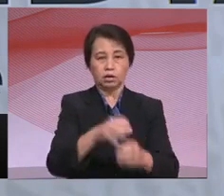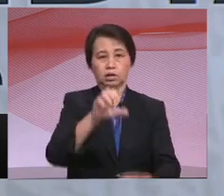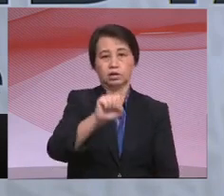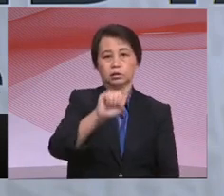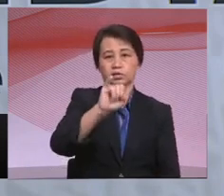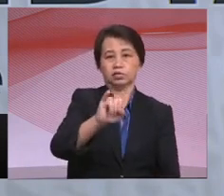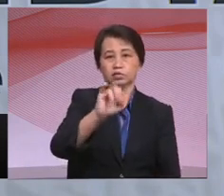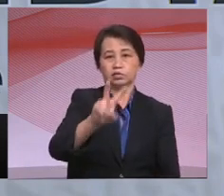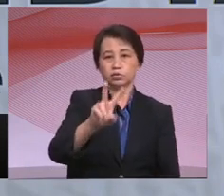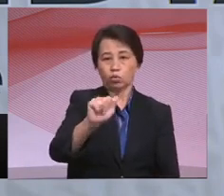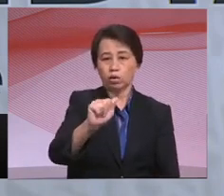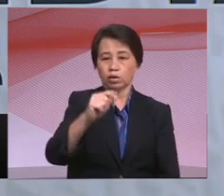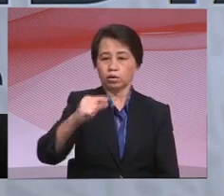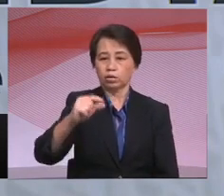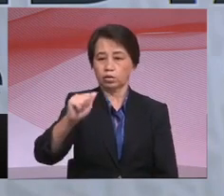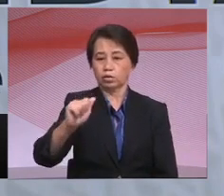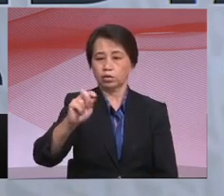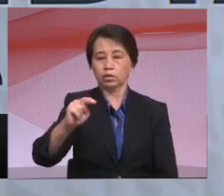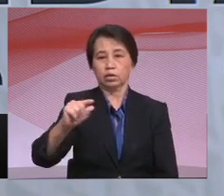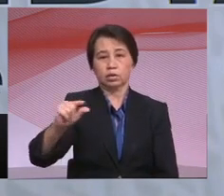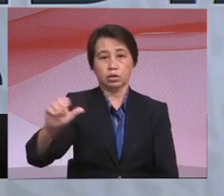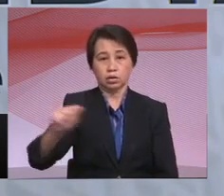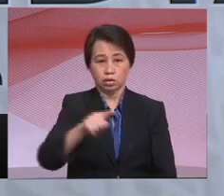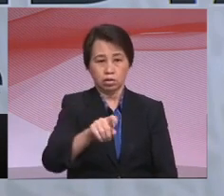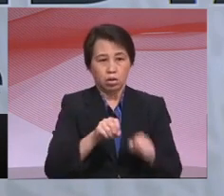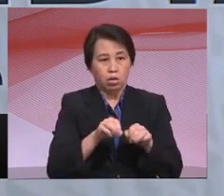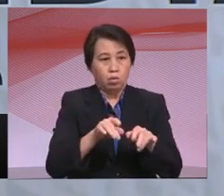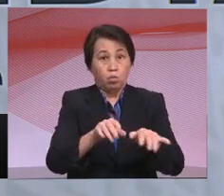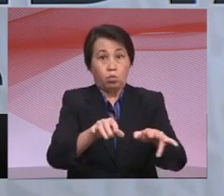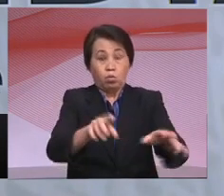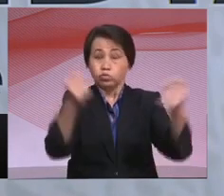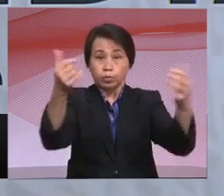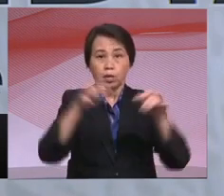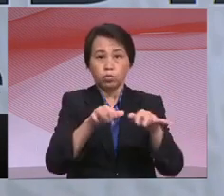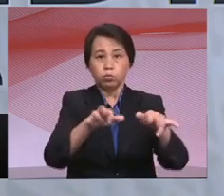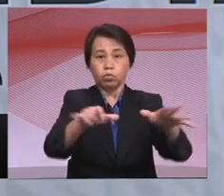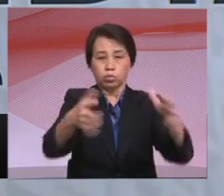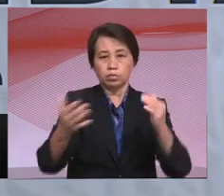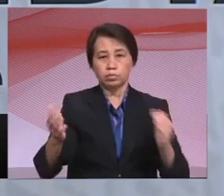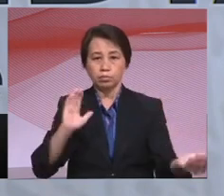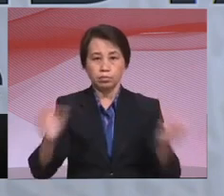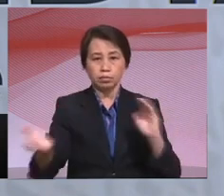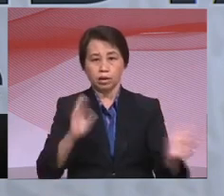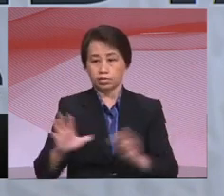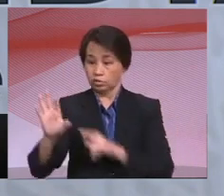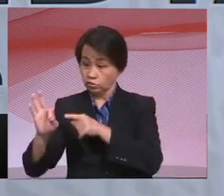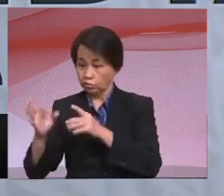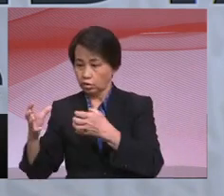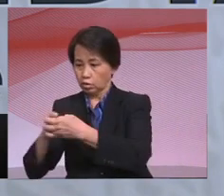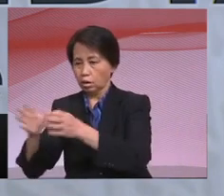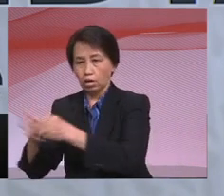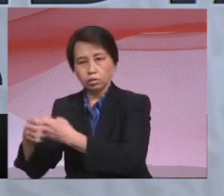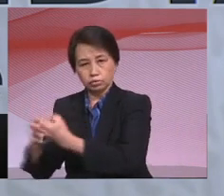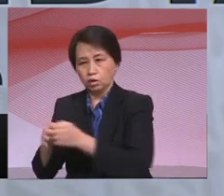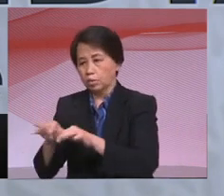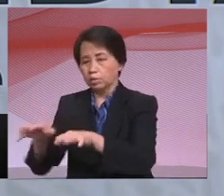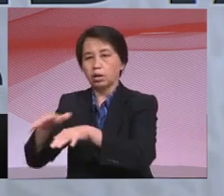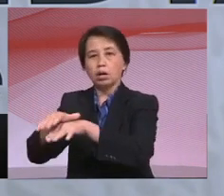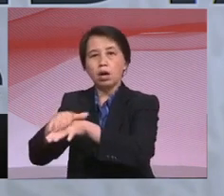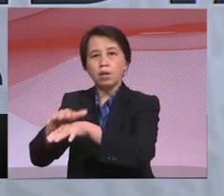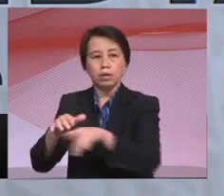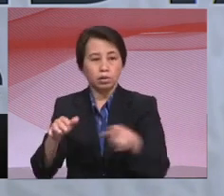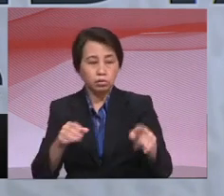Gangga, kluster ni merebak dengan cepat sekali dibandingkan dengan 9 kluster yang kita ada di